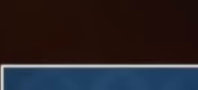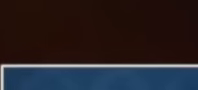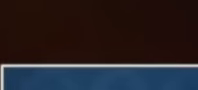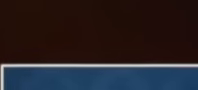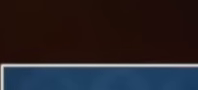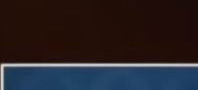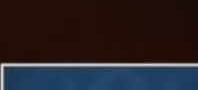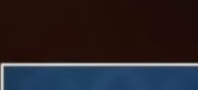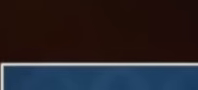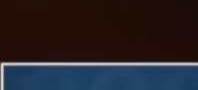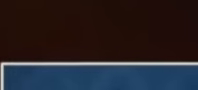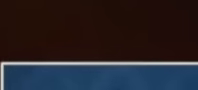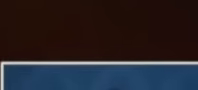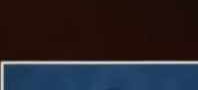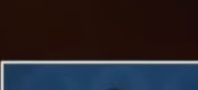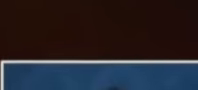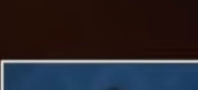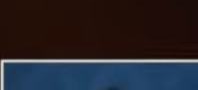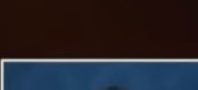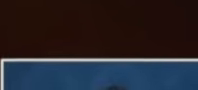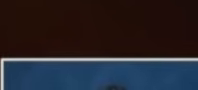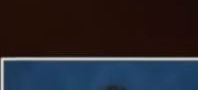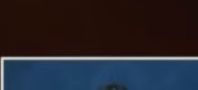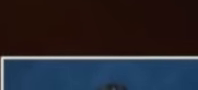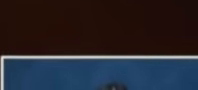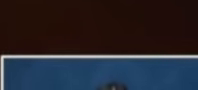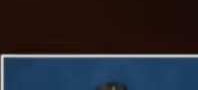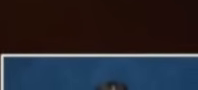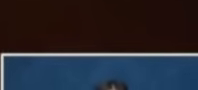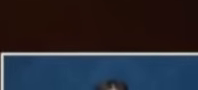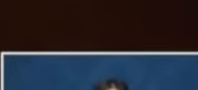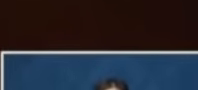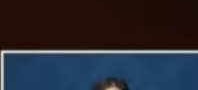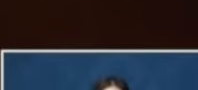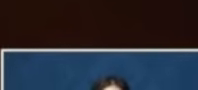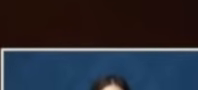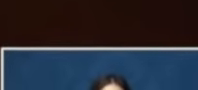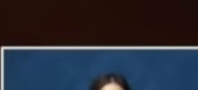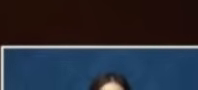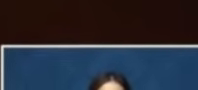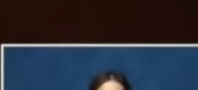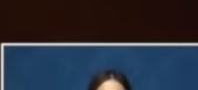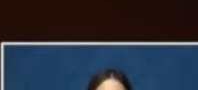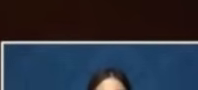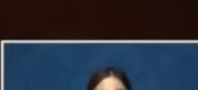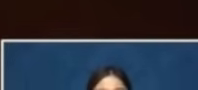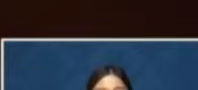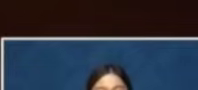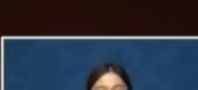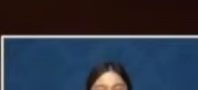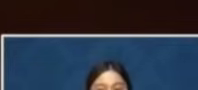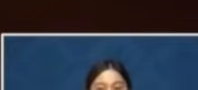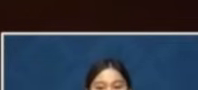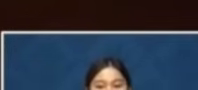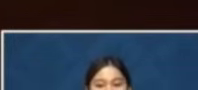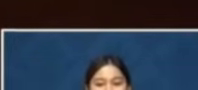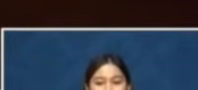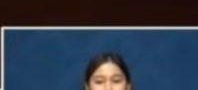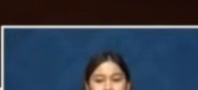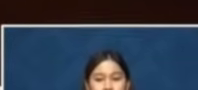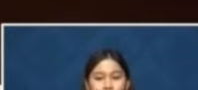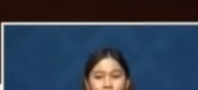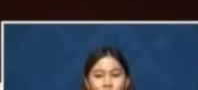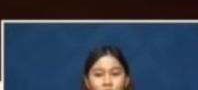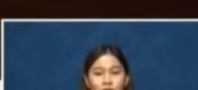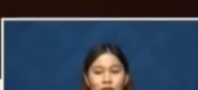ชุมว่าต้องทำอย่างไรให้เจ้าหน้าที่สภาทำเป็นสไลด์ชี้แจงรายละเอียดแ